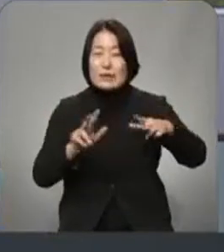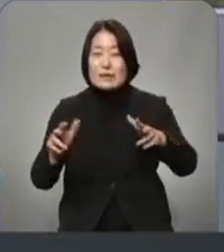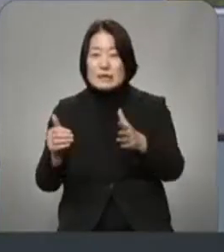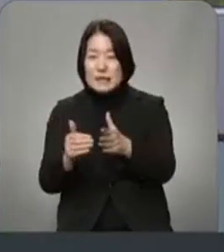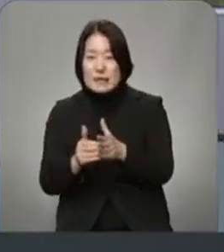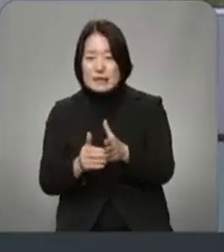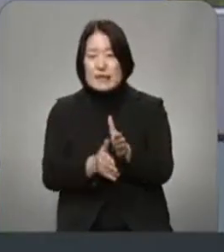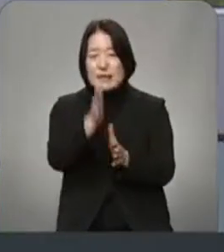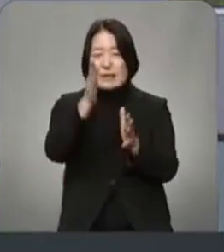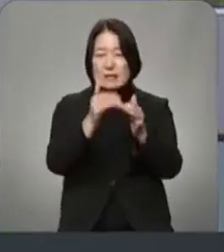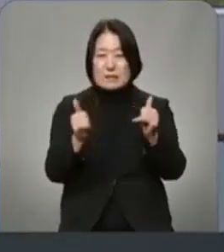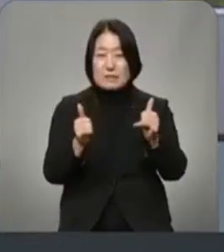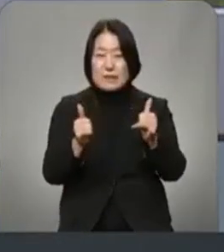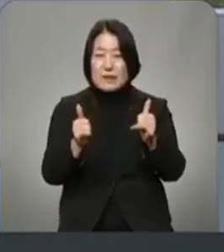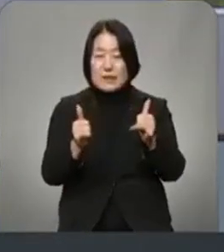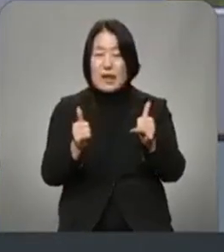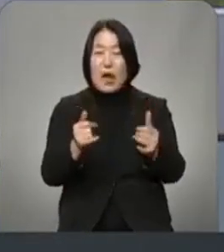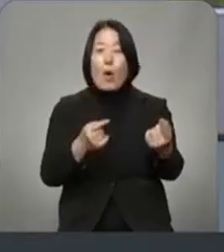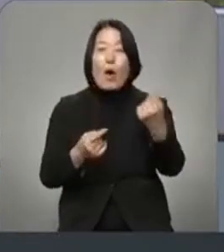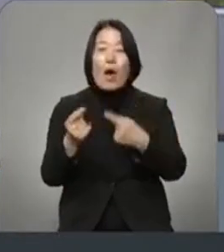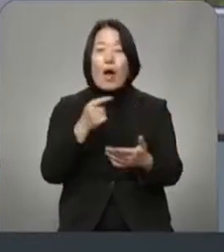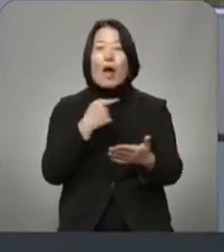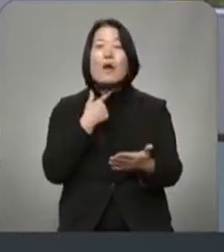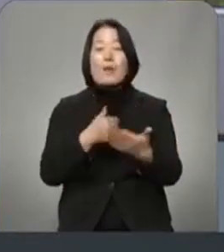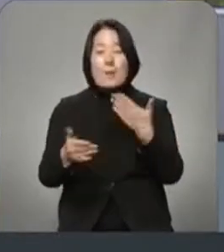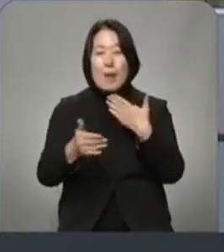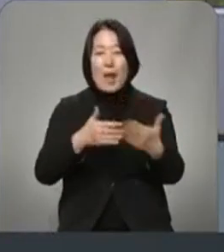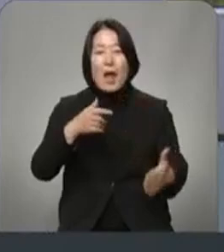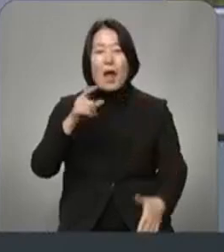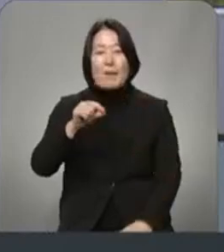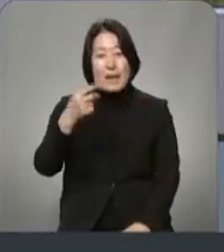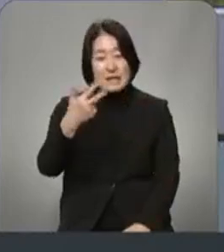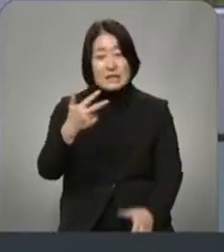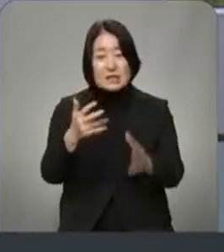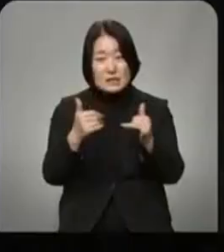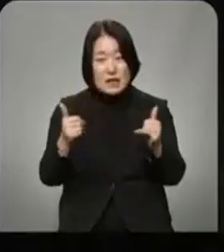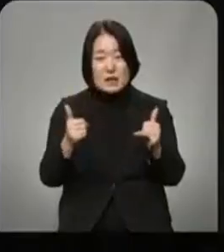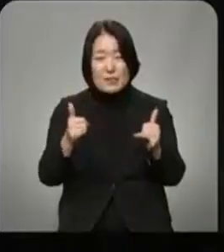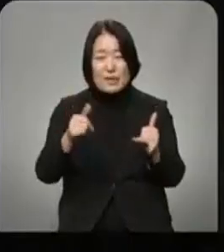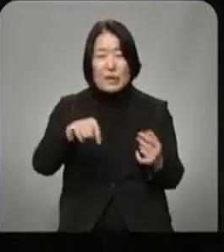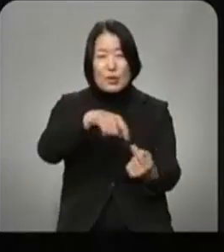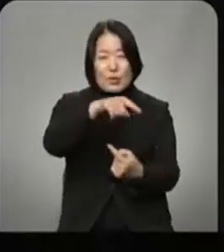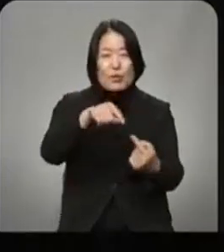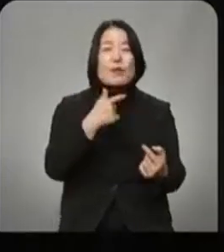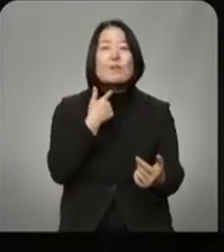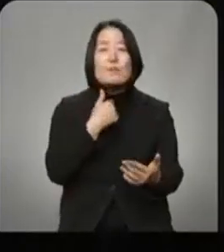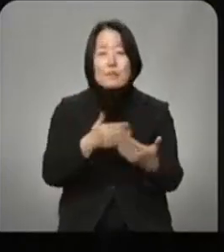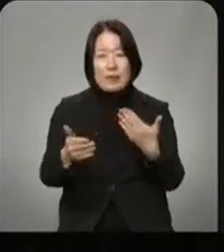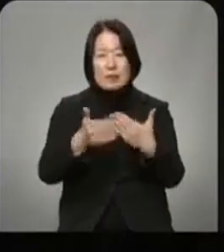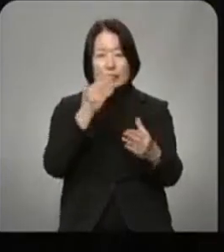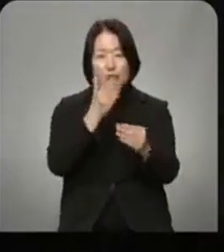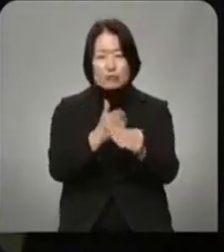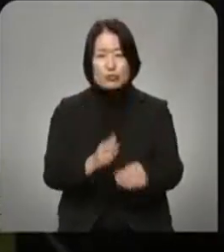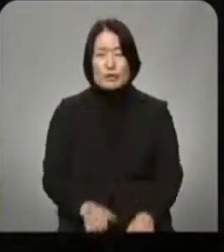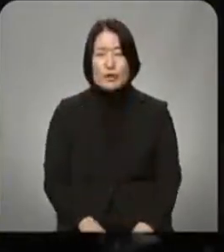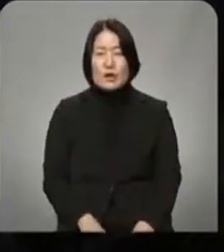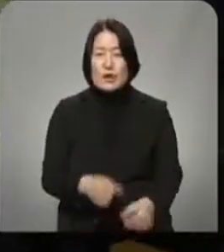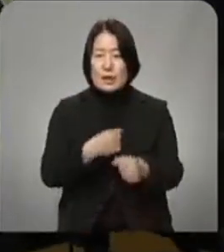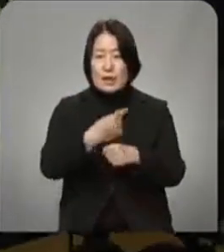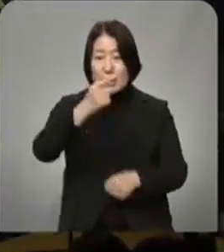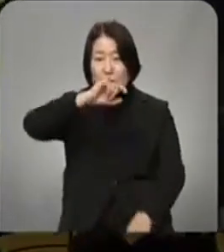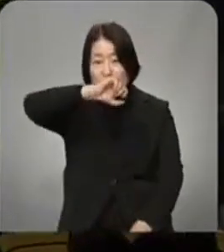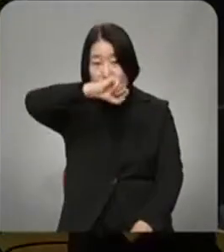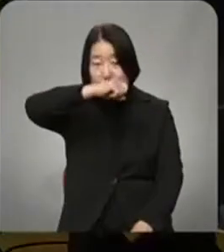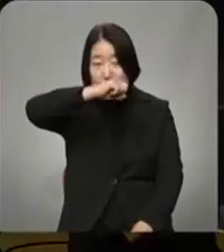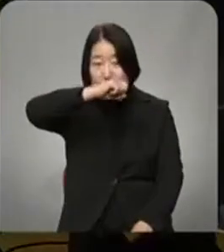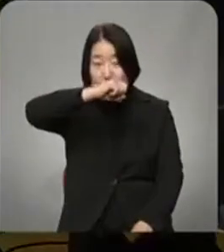7천여명이 이곳에서 미디어 교육 등 140의 프로그램을 이용했습니다 그런데 강 씨가 내년도 예산